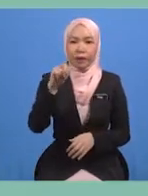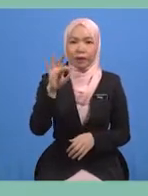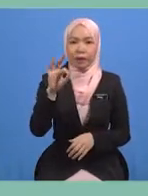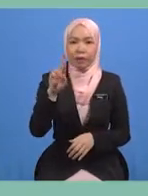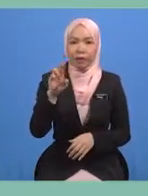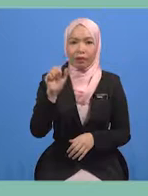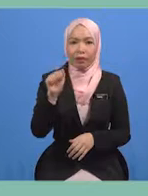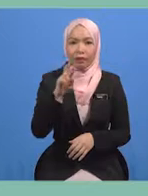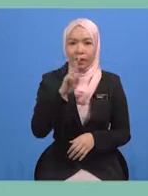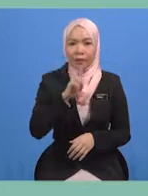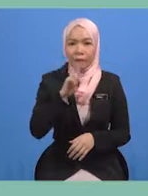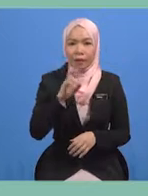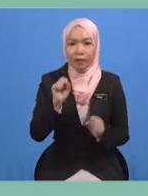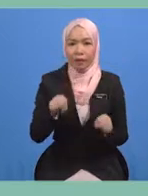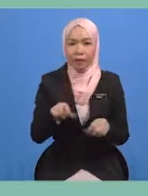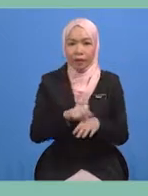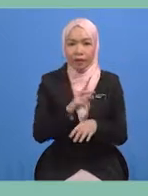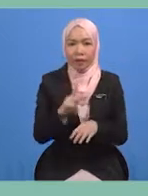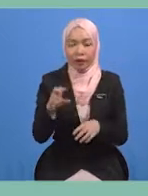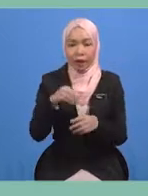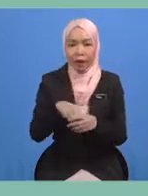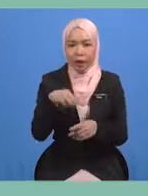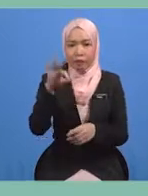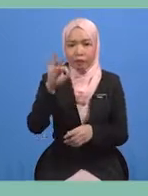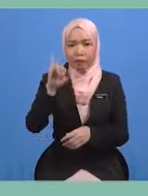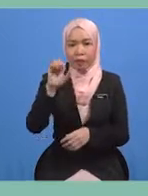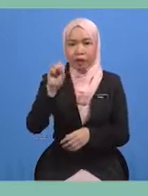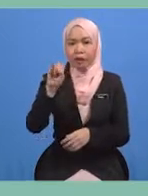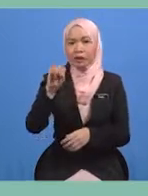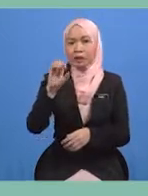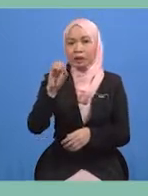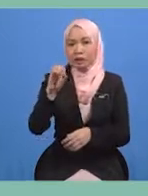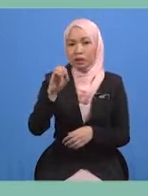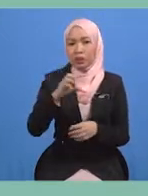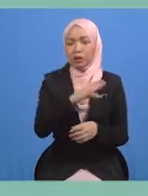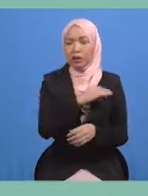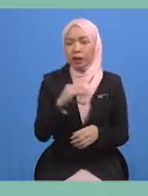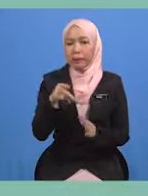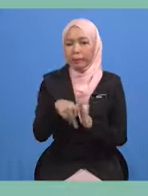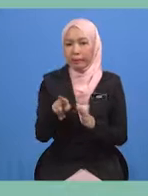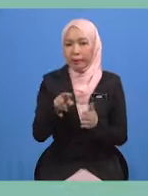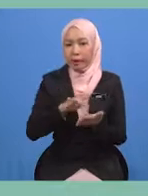sebagai kaedah penyiasatan dalam perubatan.